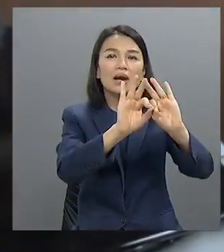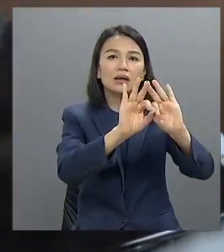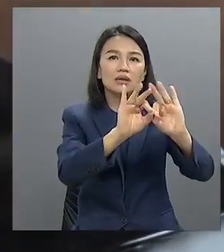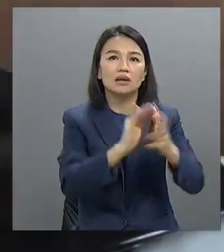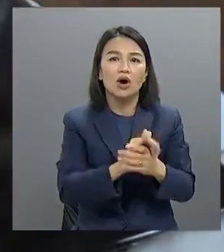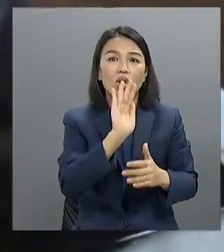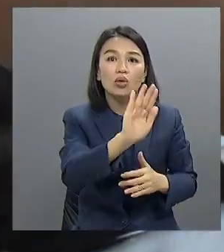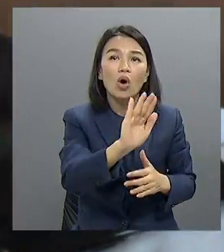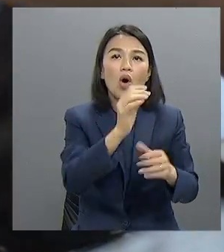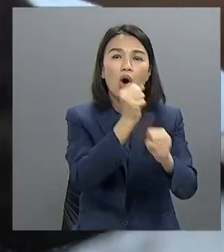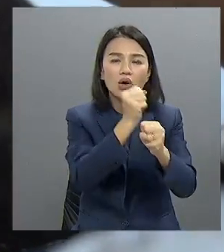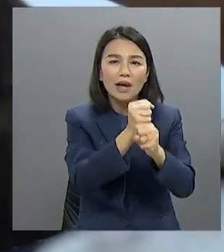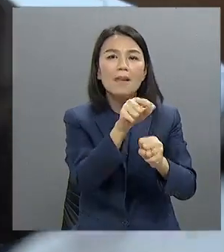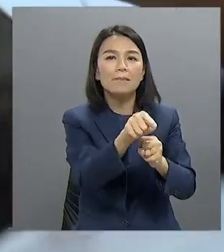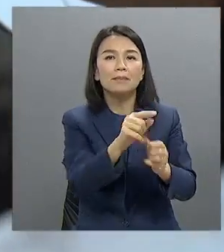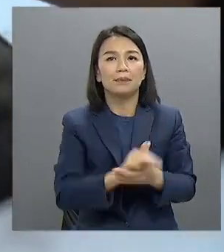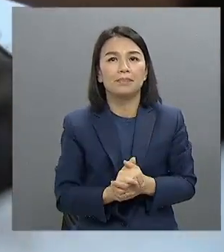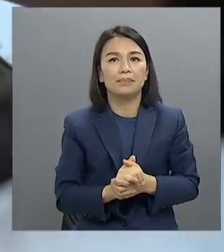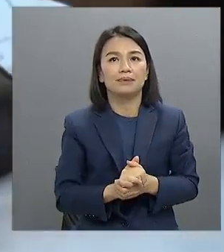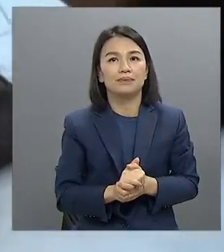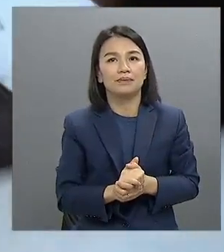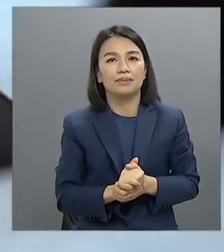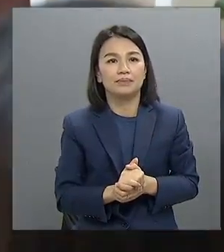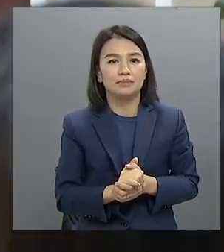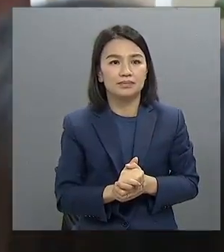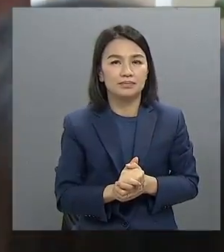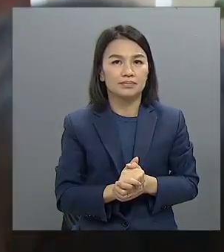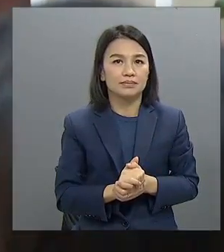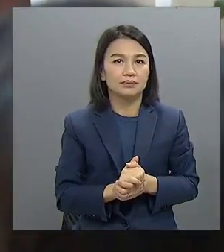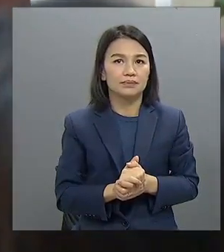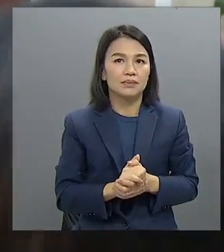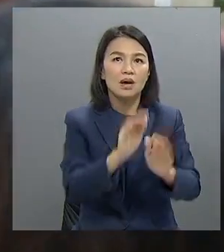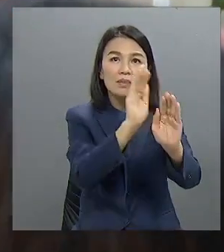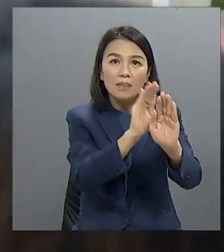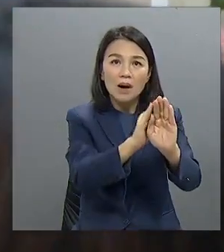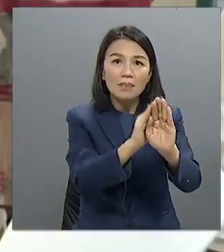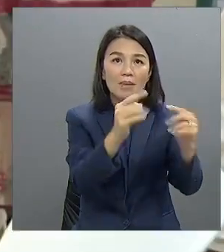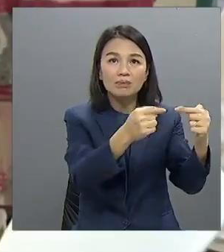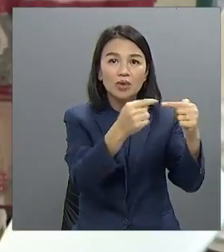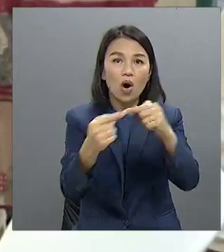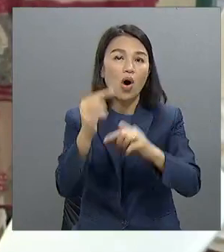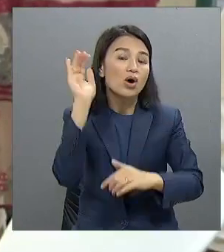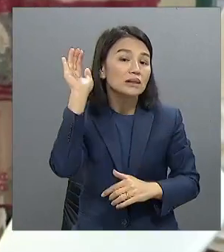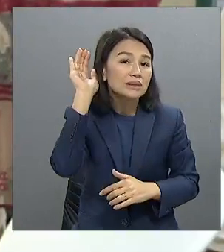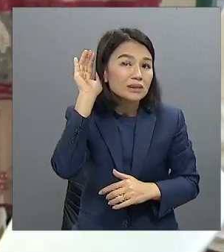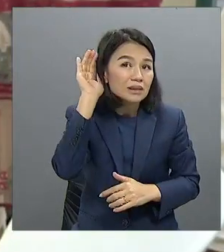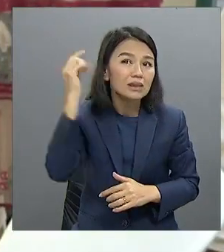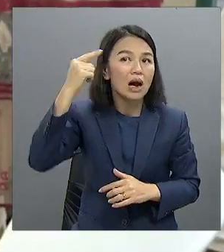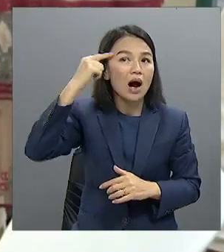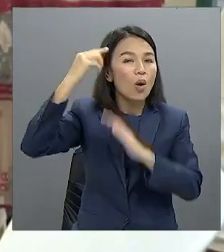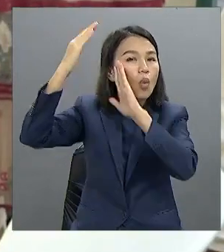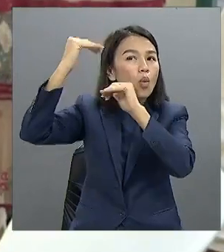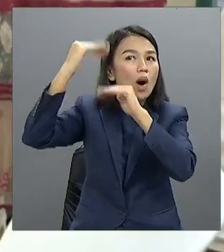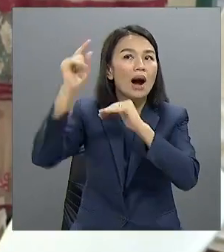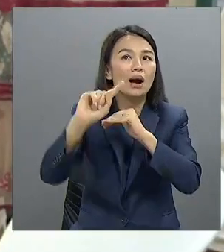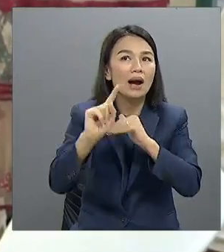สิ่งนี้ค่ะยังมีอยู่เยอะอยู่และเชื่อและหวังเป็นอย่างยิ่งว่าผู้ที่ได้รับ